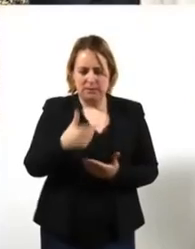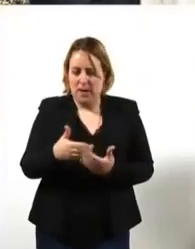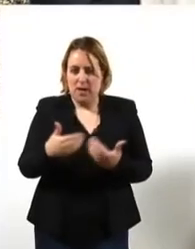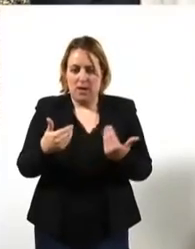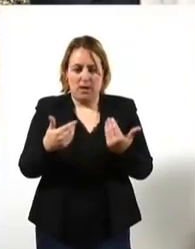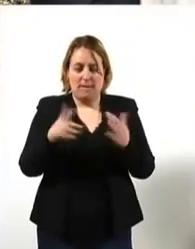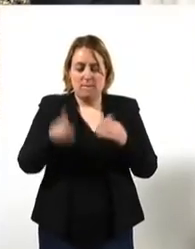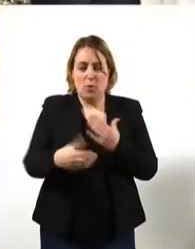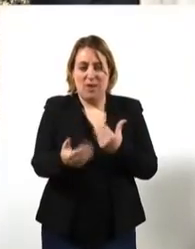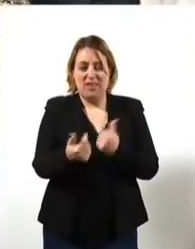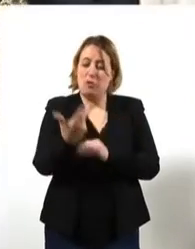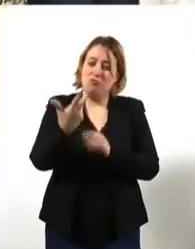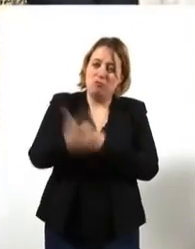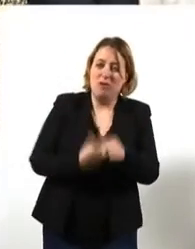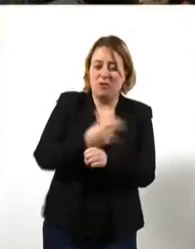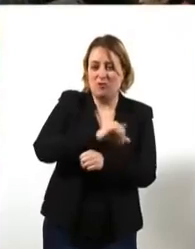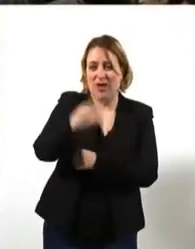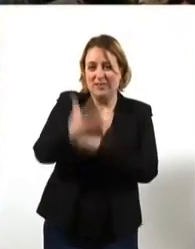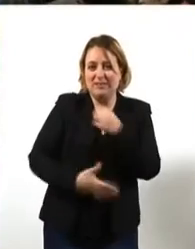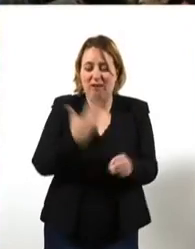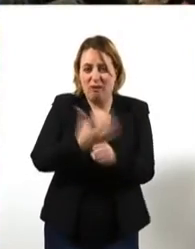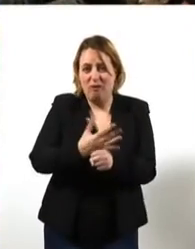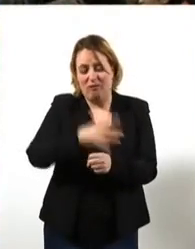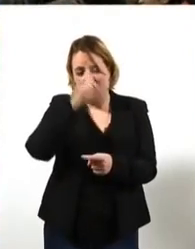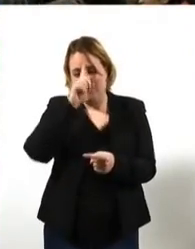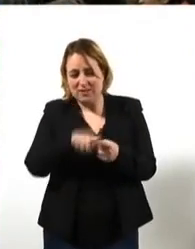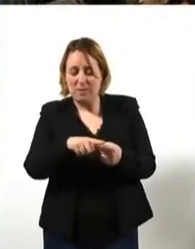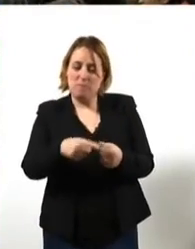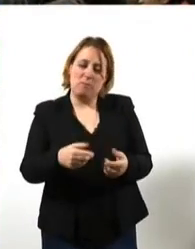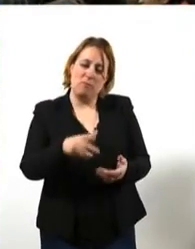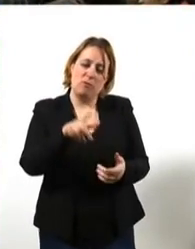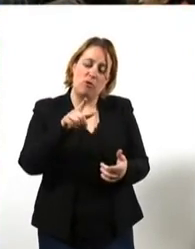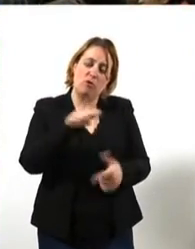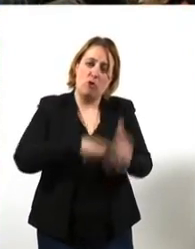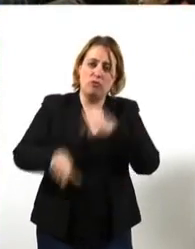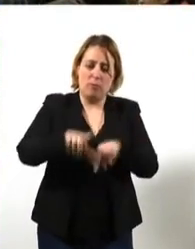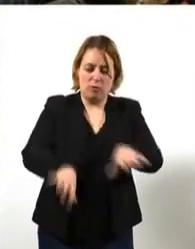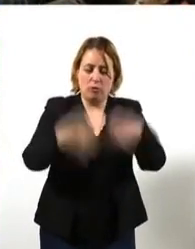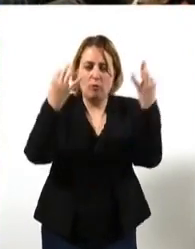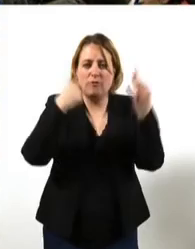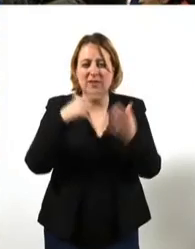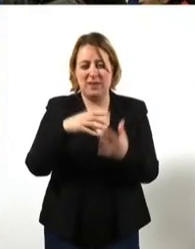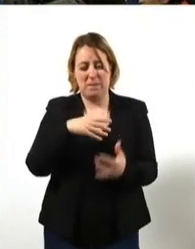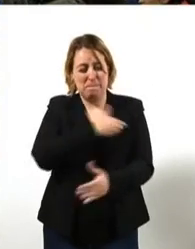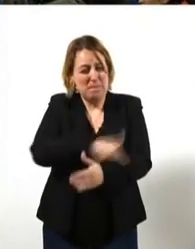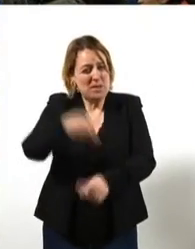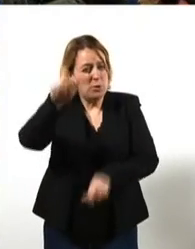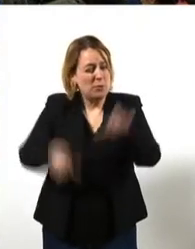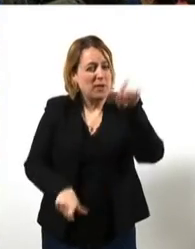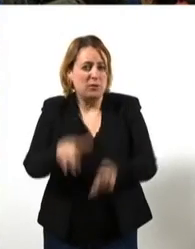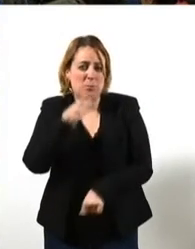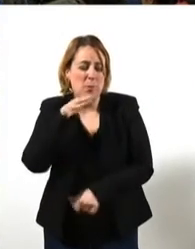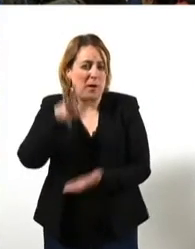d'attente de 3 à 5 ans et donc des millions de personnes qui n'arrivent plus à se loger. Et ça, c'est une réalité du terrain que moi, je vis au